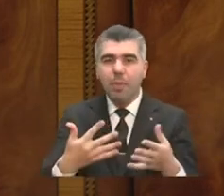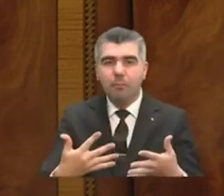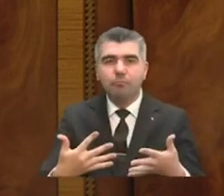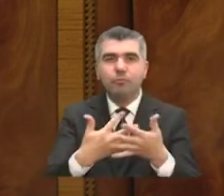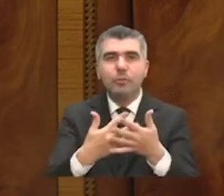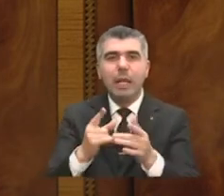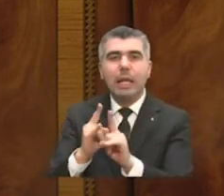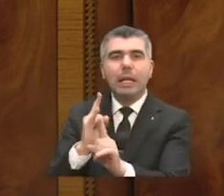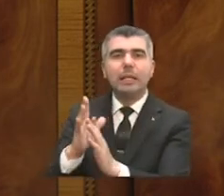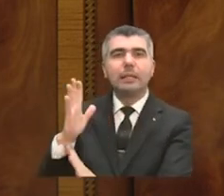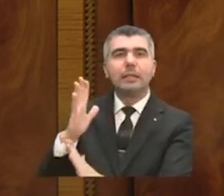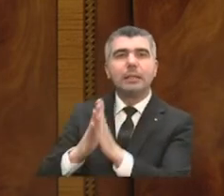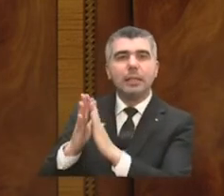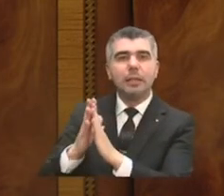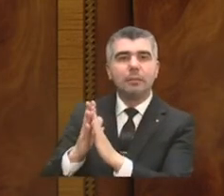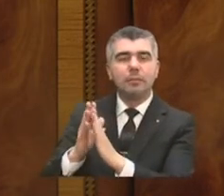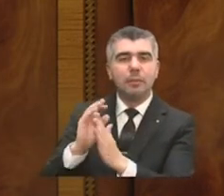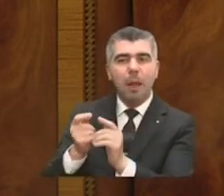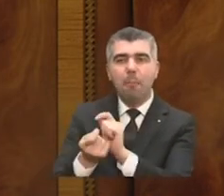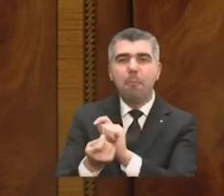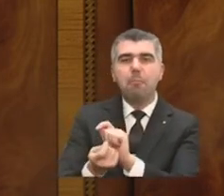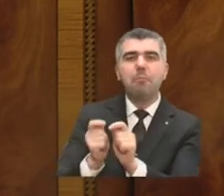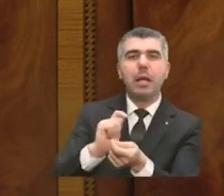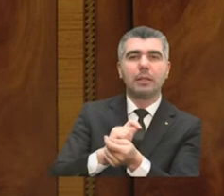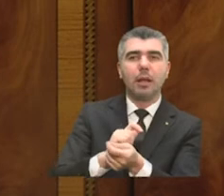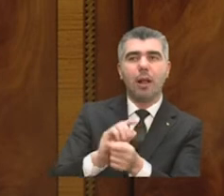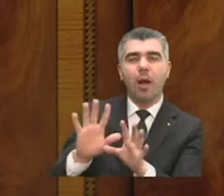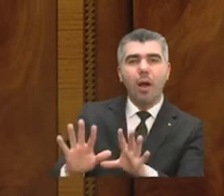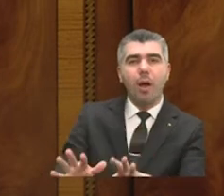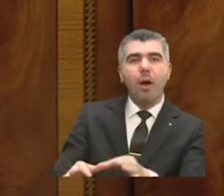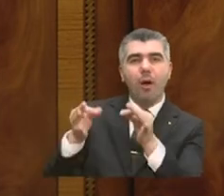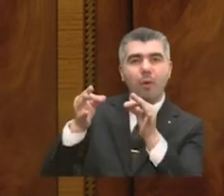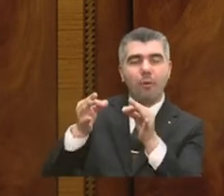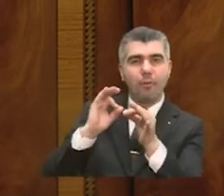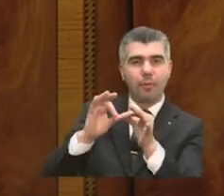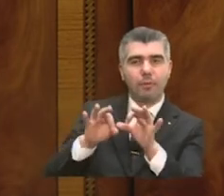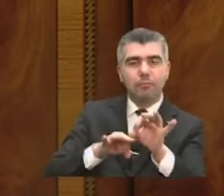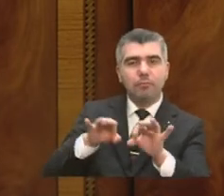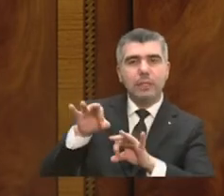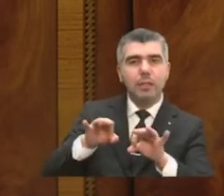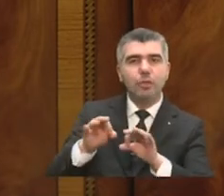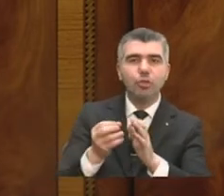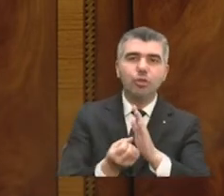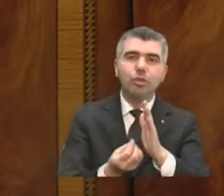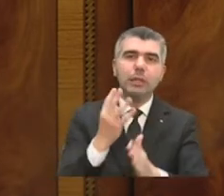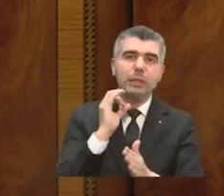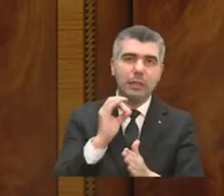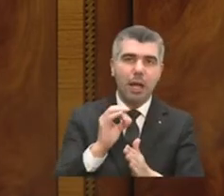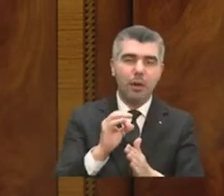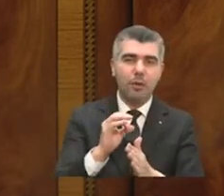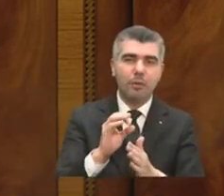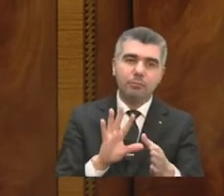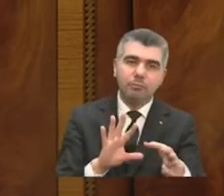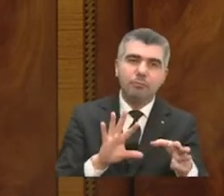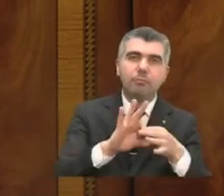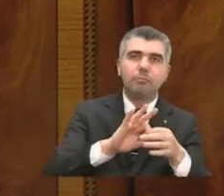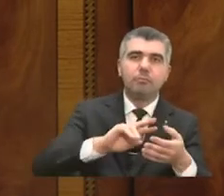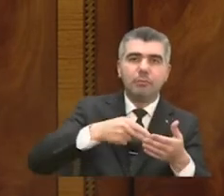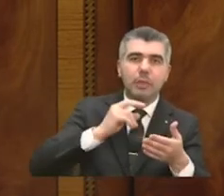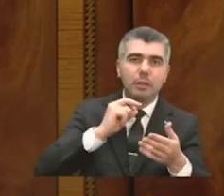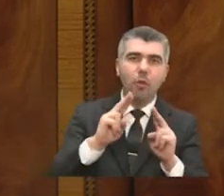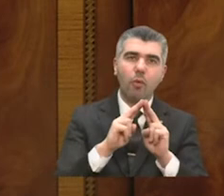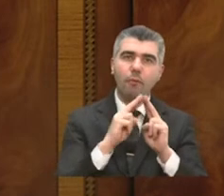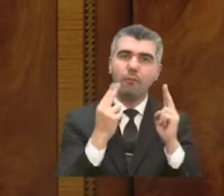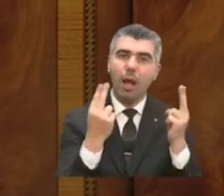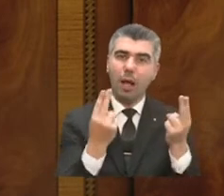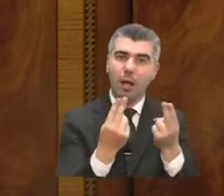nous, évidemment, nous, et c'est une fierté, nous diversifions